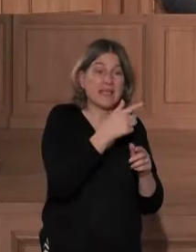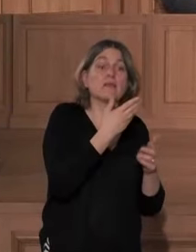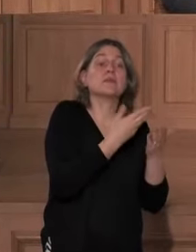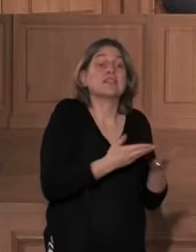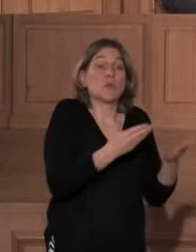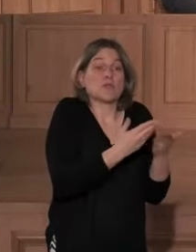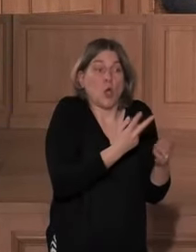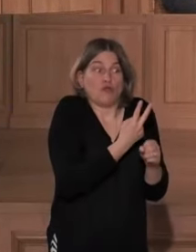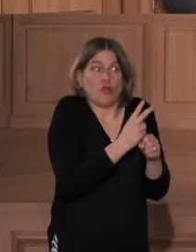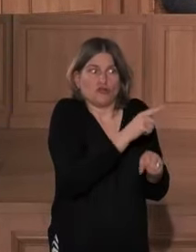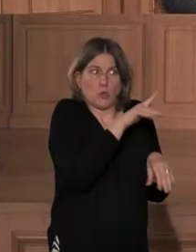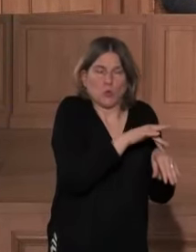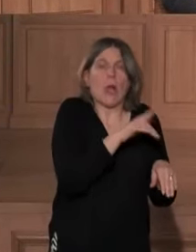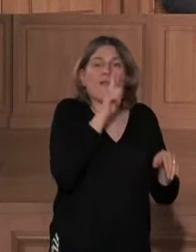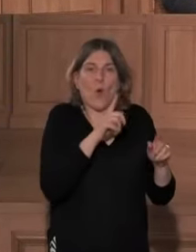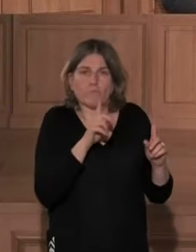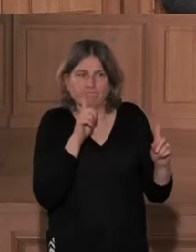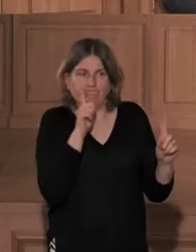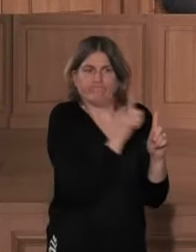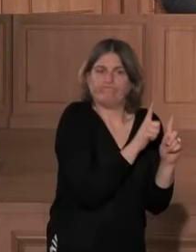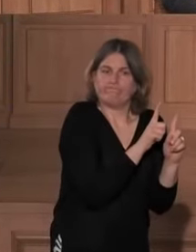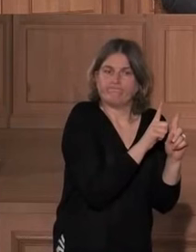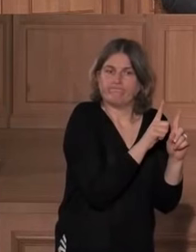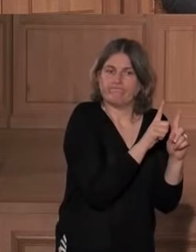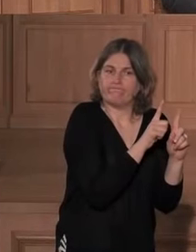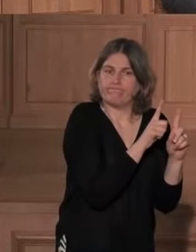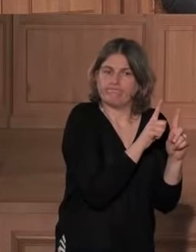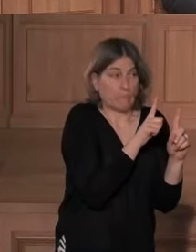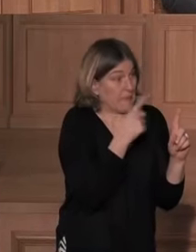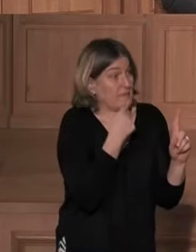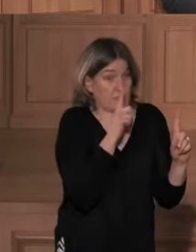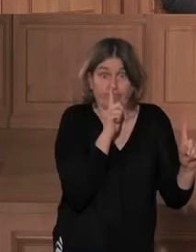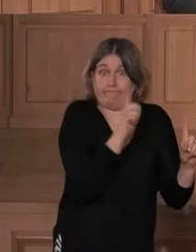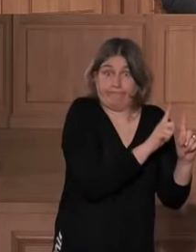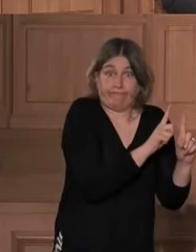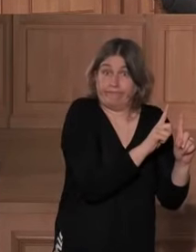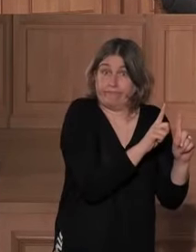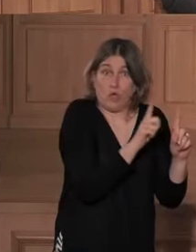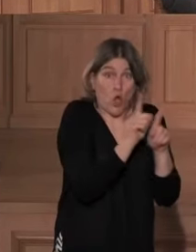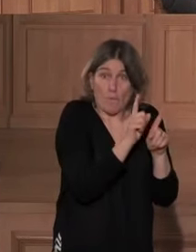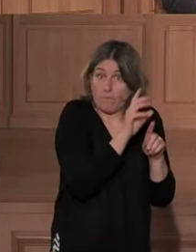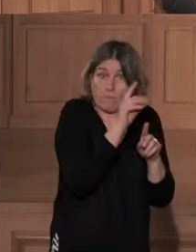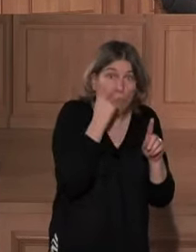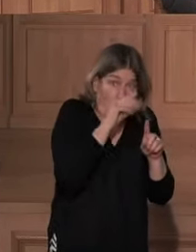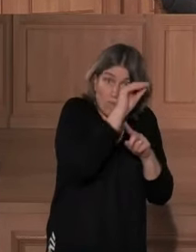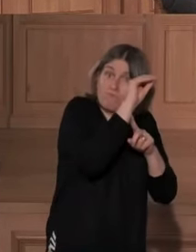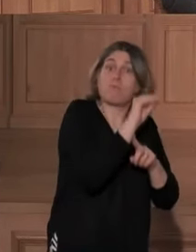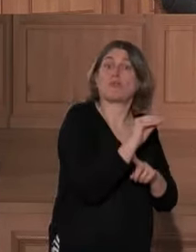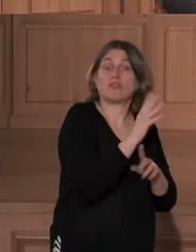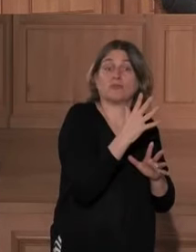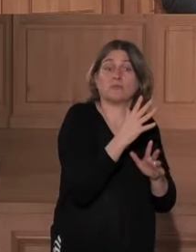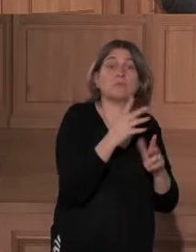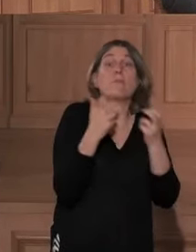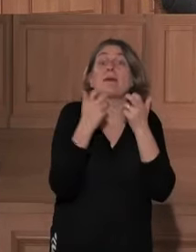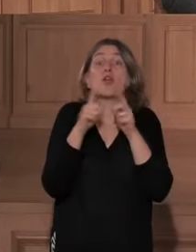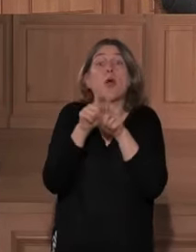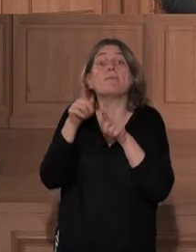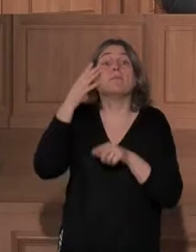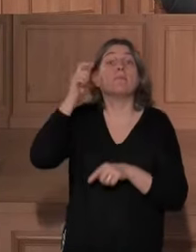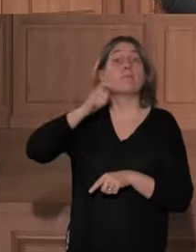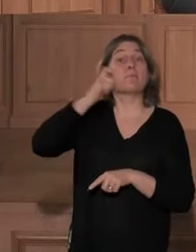pas protection rapprochée, c'est rapprochée comme on protège M. Macron.